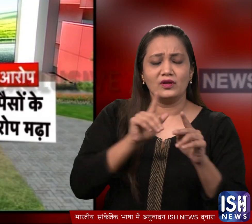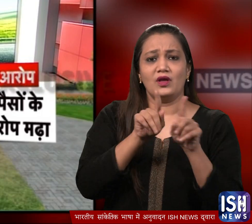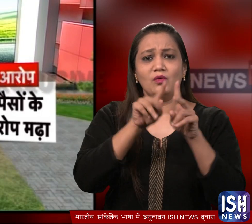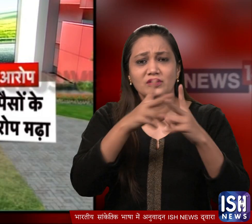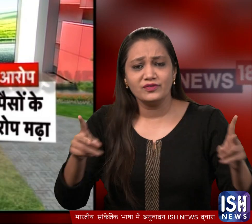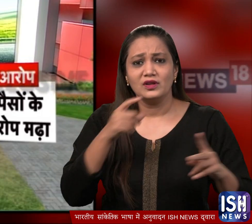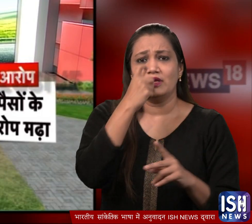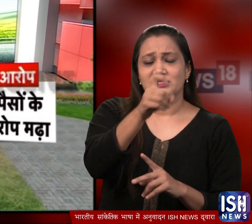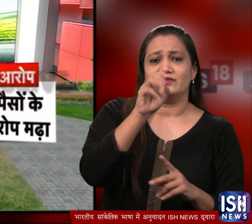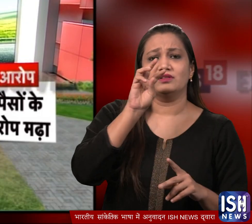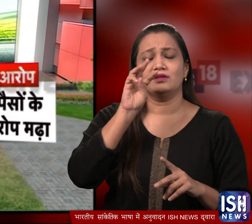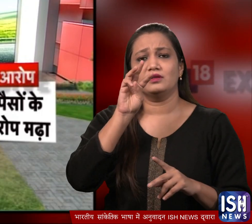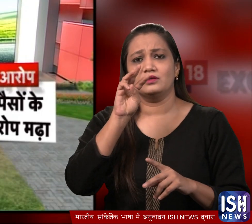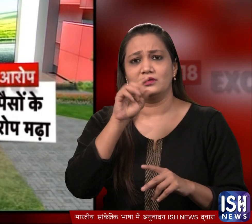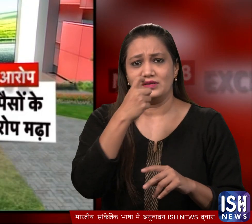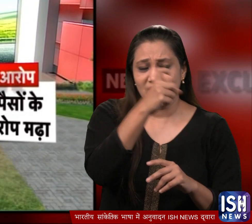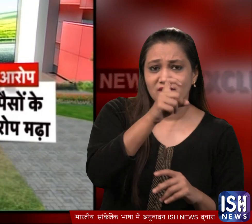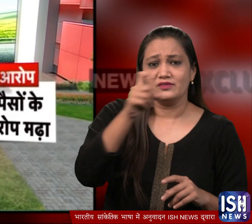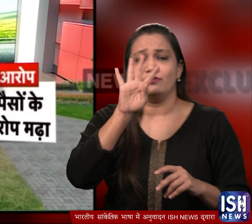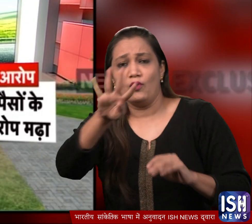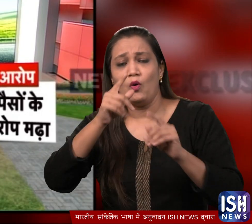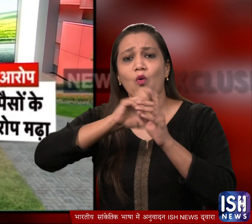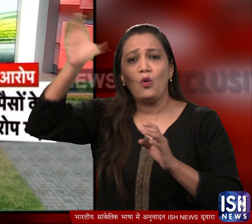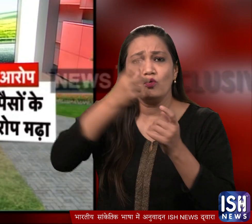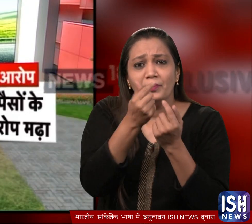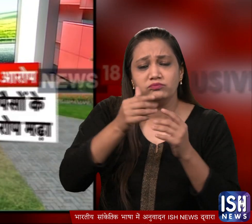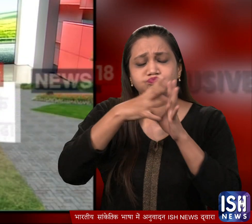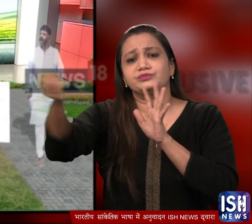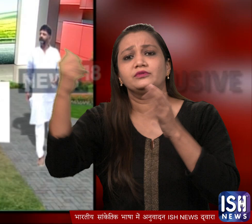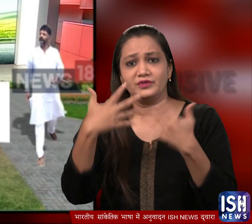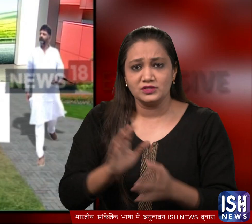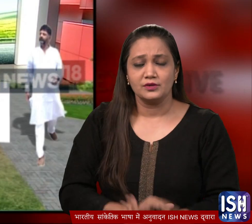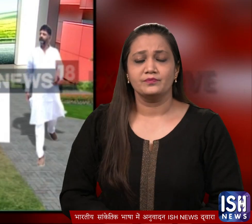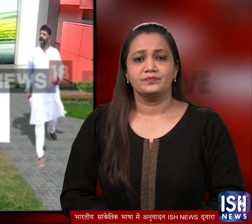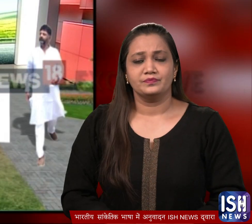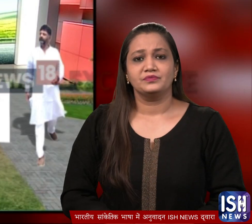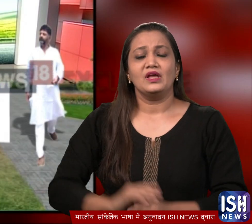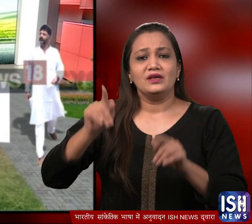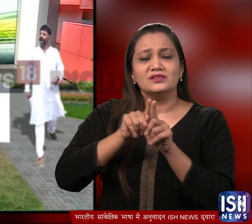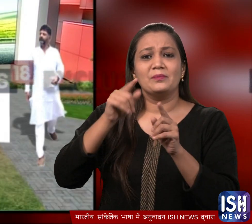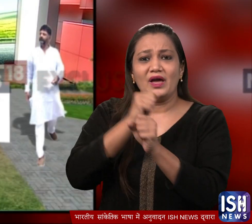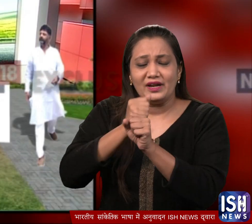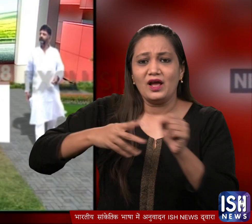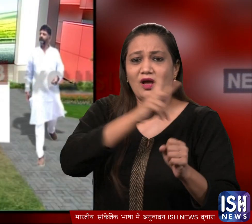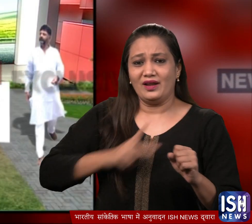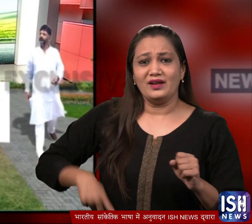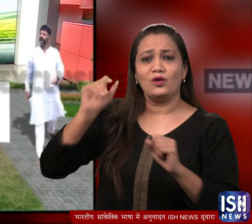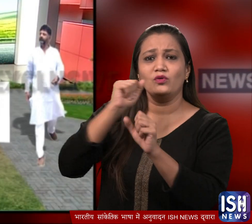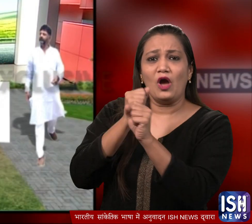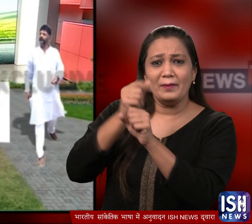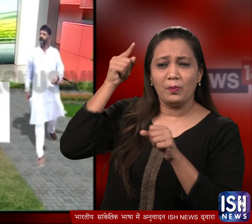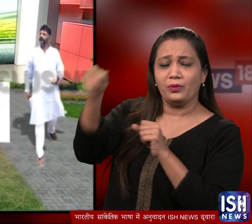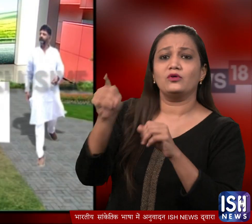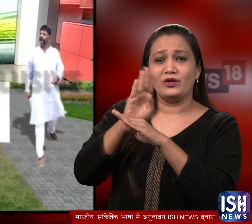बिना इजाजत लिए 774 करोड़ रुपए का आवंटन कर दिया गया। इस बात की भनक लगते ही कांग्रेस नेता डी.के. शिव कुमार ने कर्नाटक की येडियुरप्पा सरकार